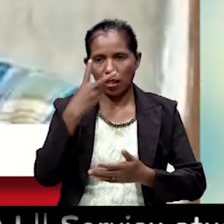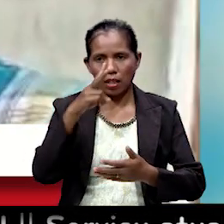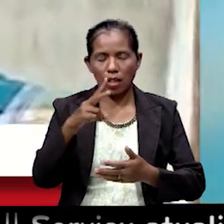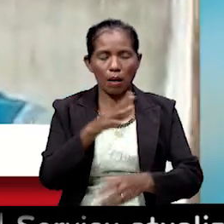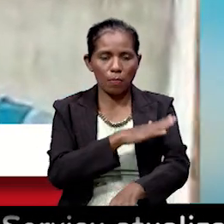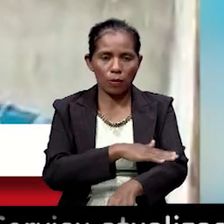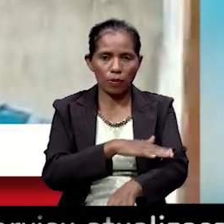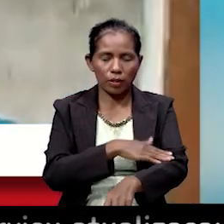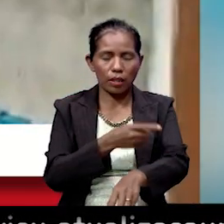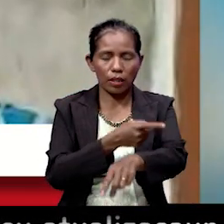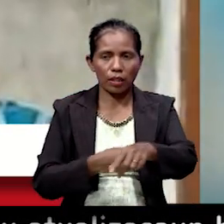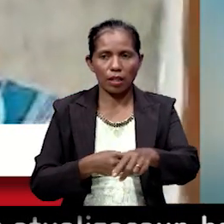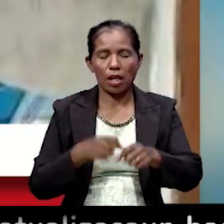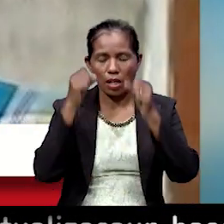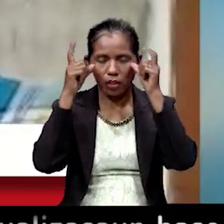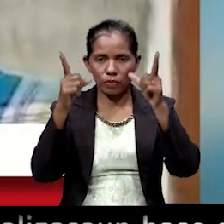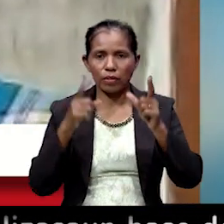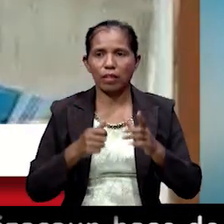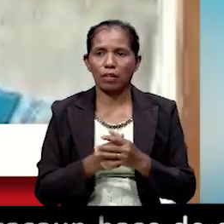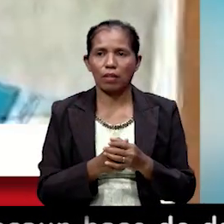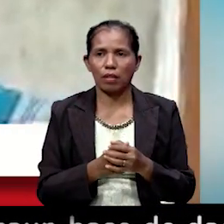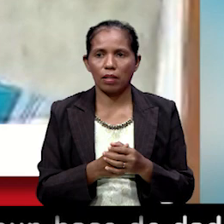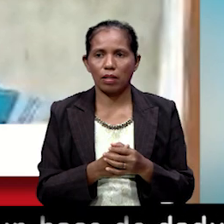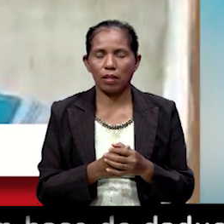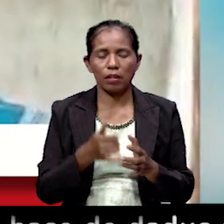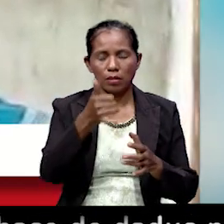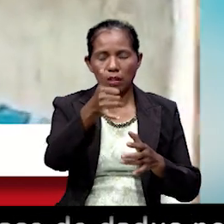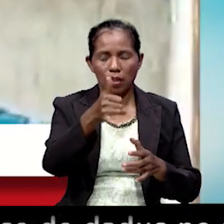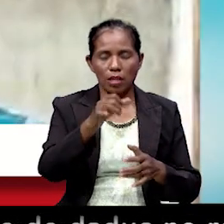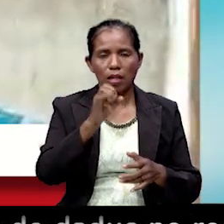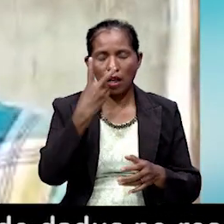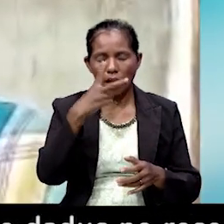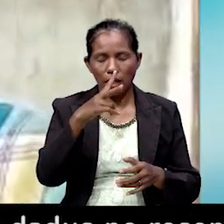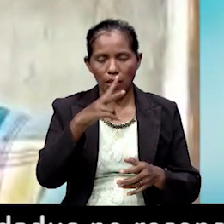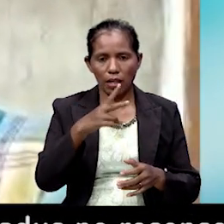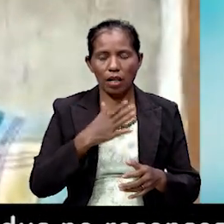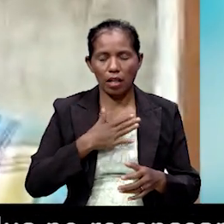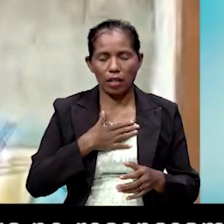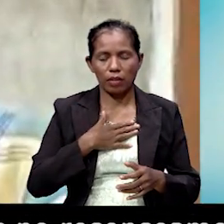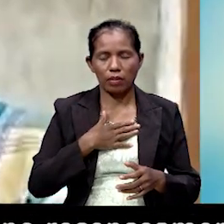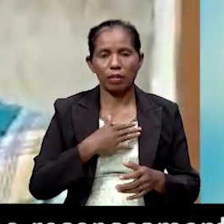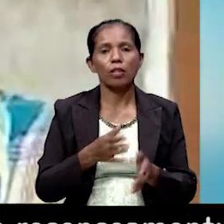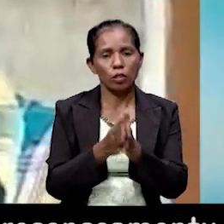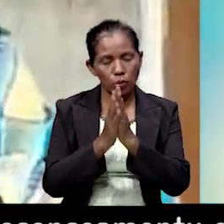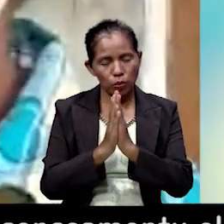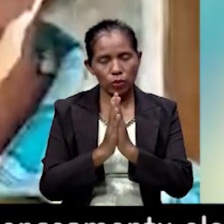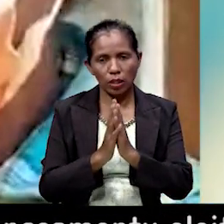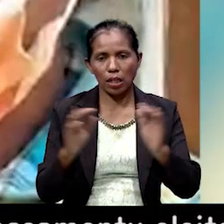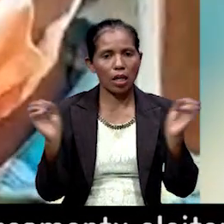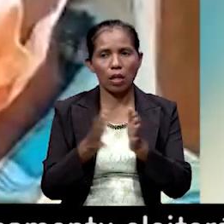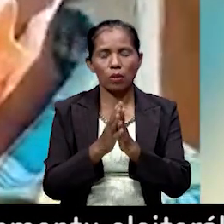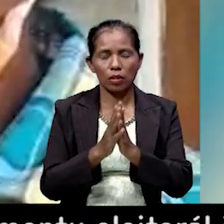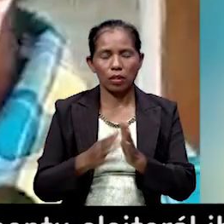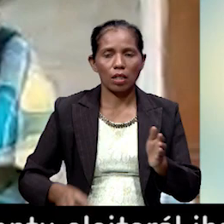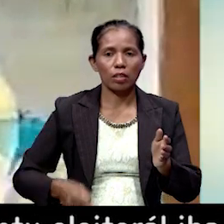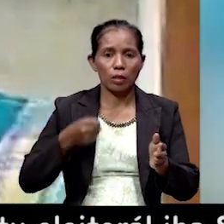ne. Agora de repente se era toba, anu mane to ture lar mata, de repente toba ne kepel menu si husu. Agora toba langsung hasai